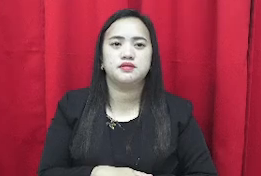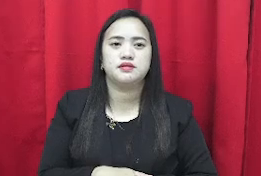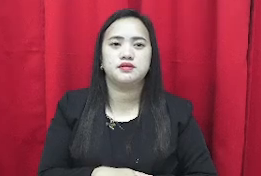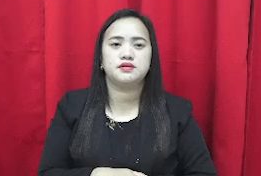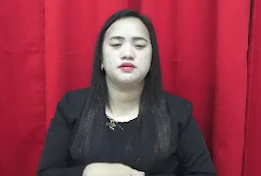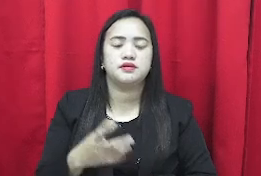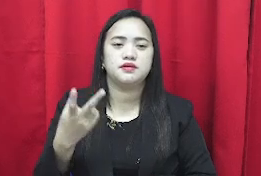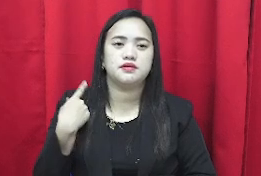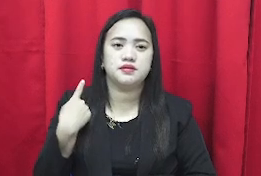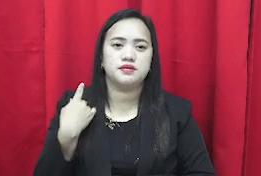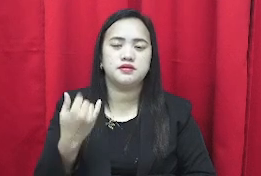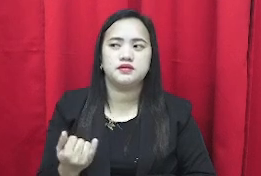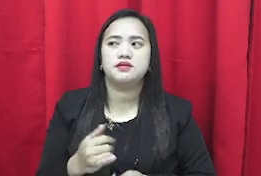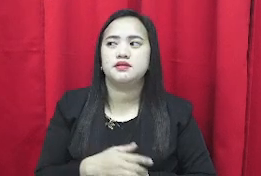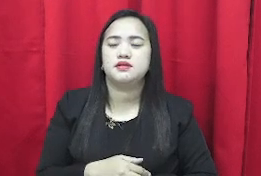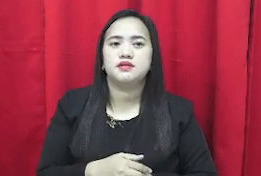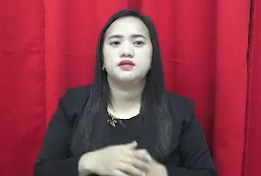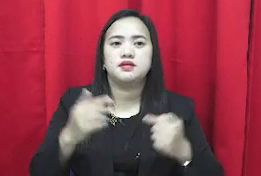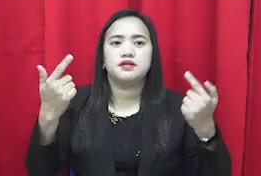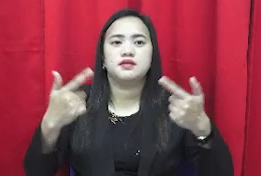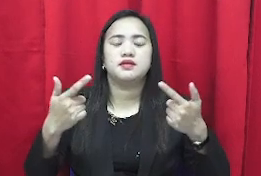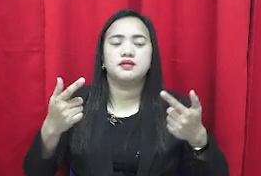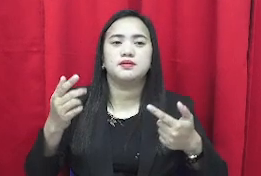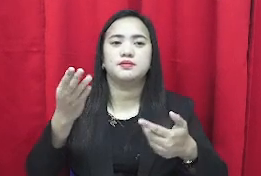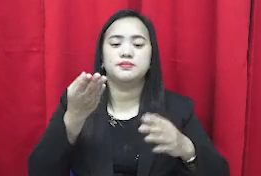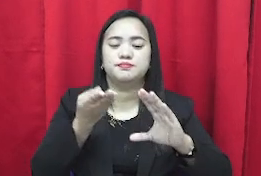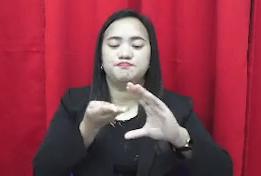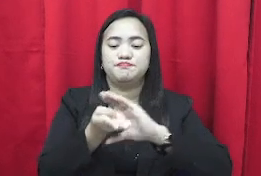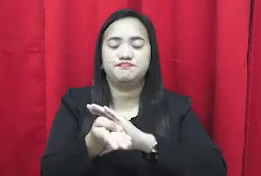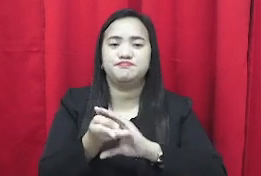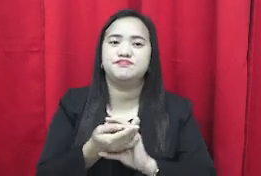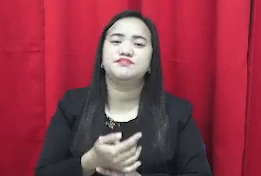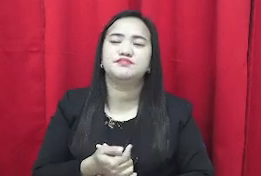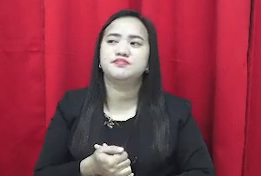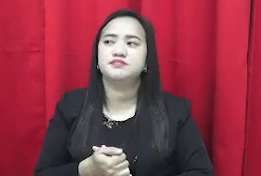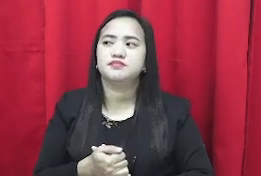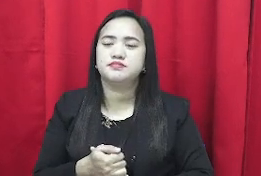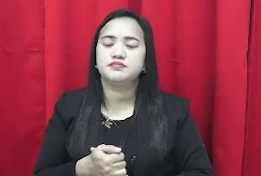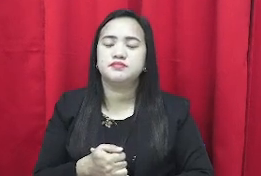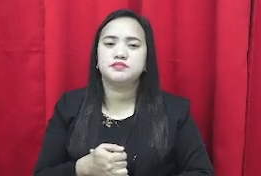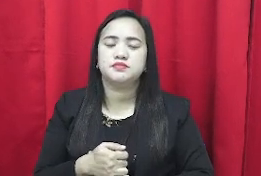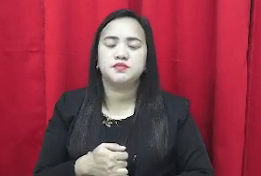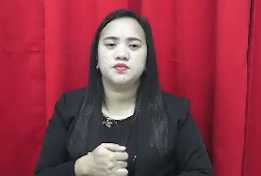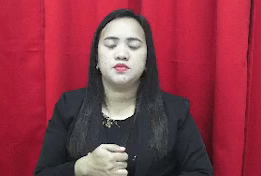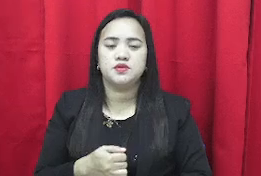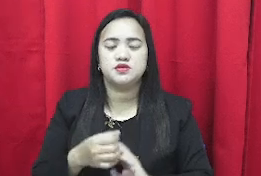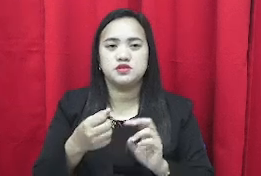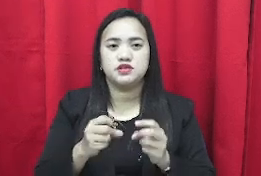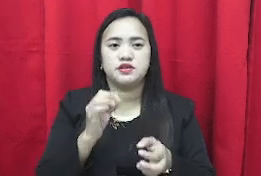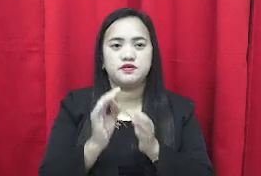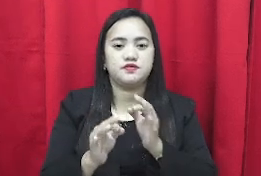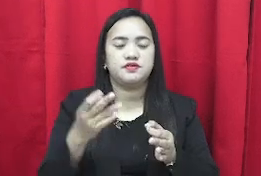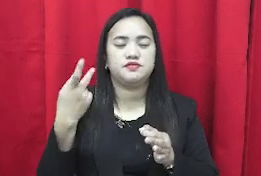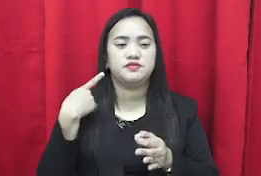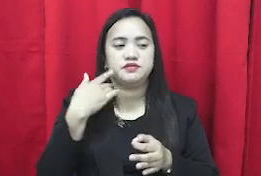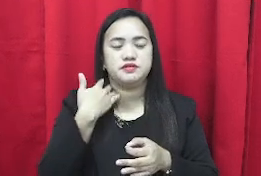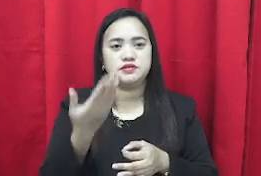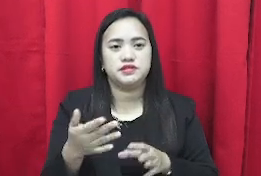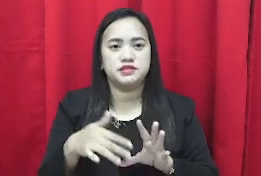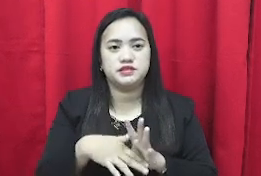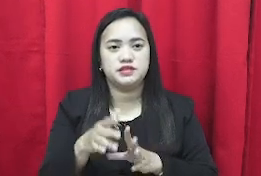pa sila pampalibing pa lang ' ba eh Sabi ko kae Kung mamamatay ako sa training